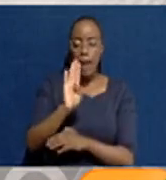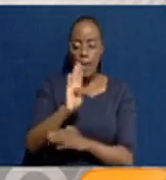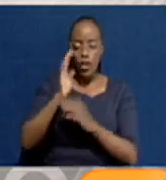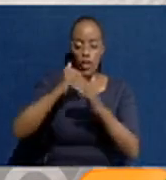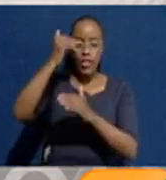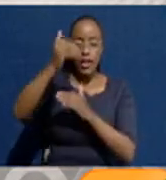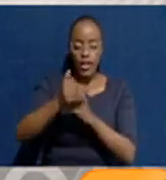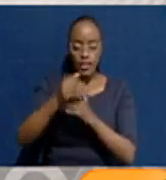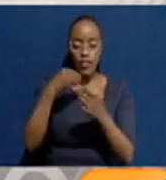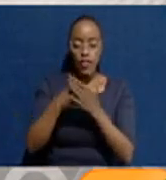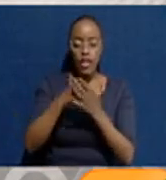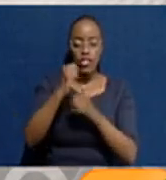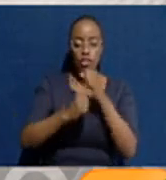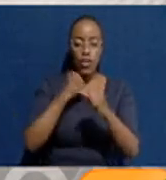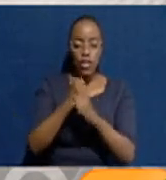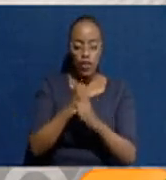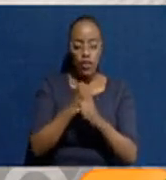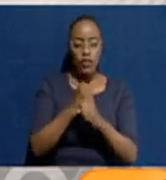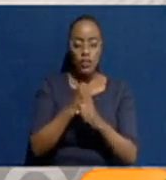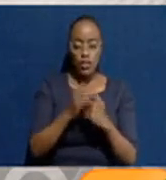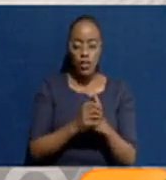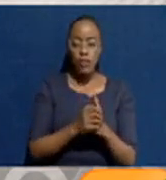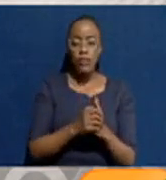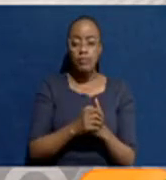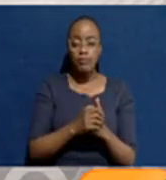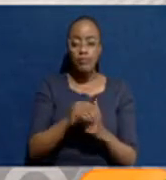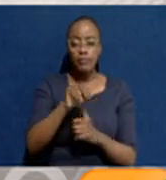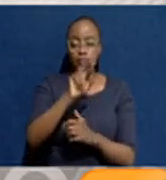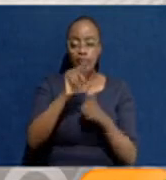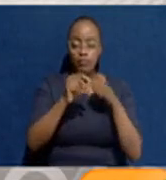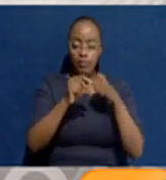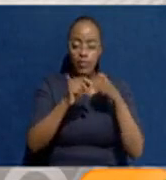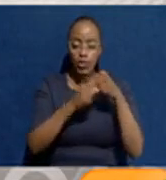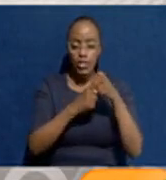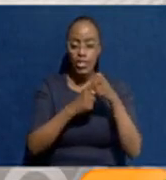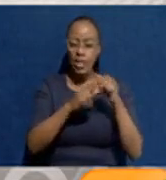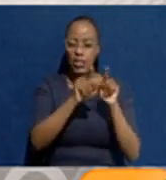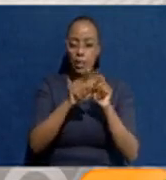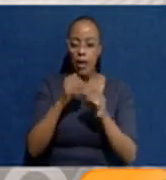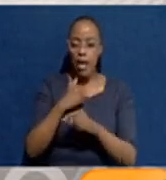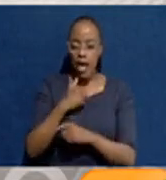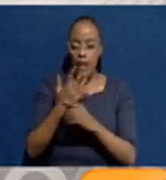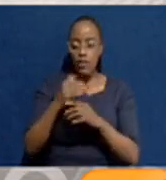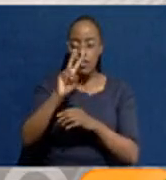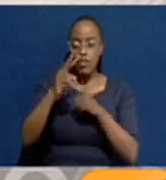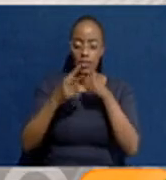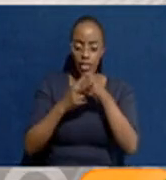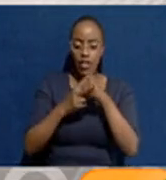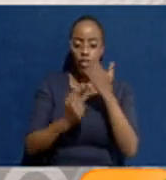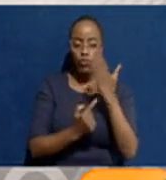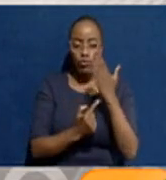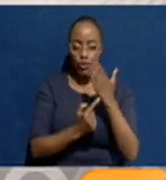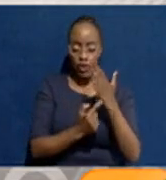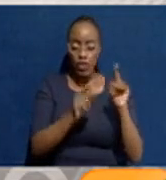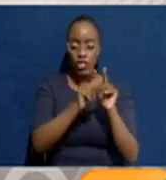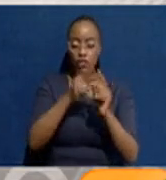ujao wa kifedha. Shilingi bilioni 27 za fedha hizo zitatumiwa kufadhili mpango wa kupanua vyuo vya kiufundi